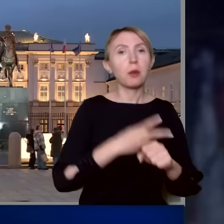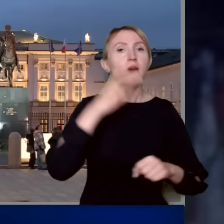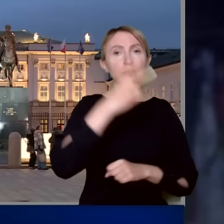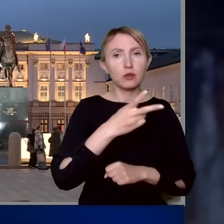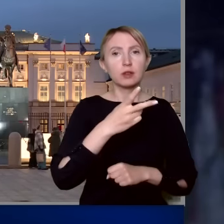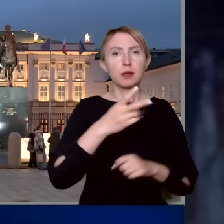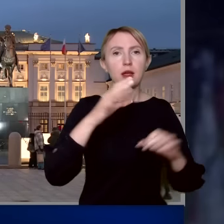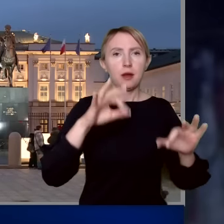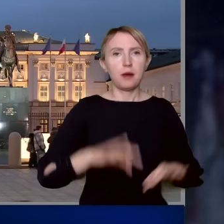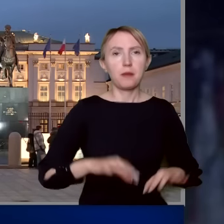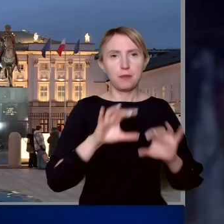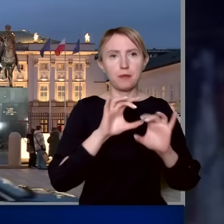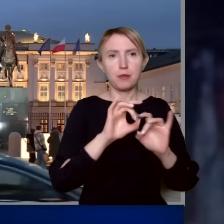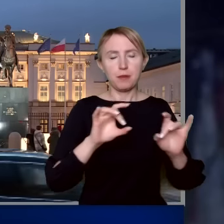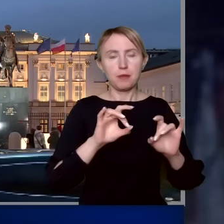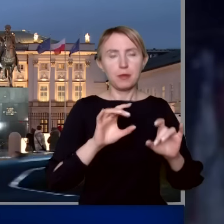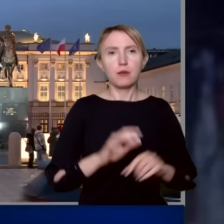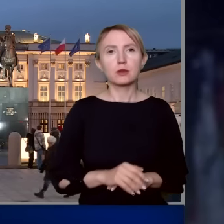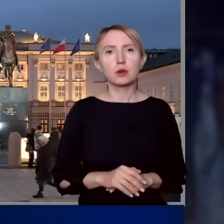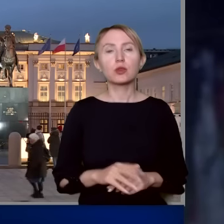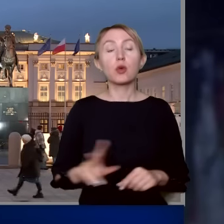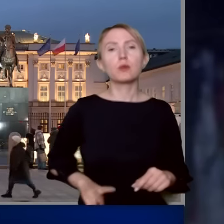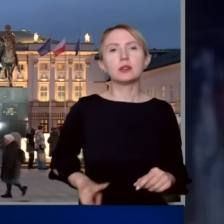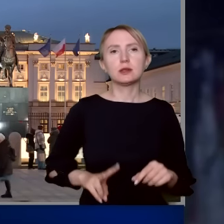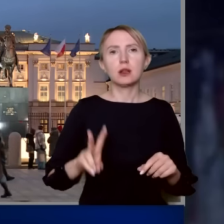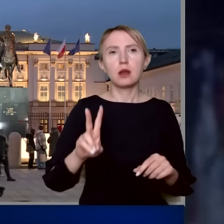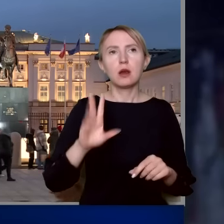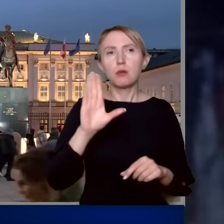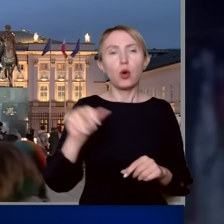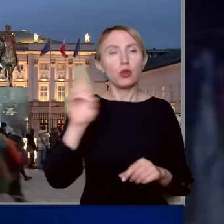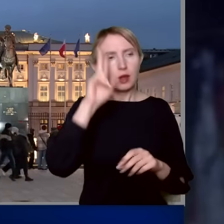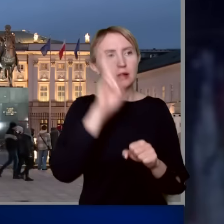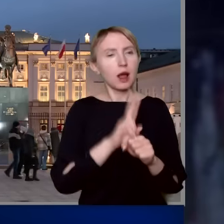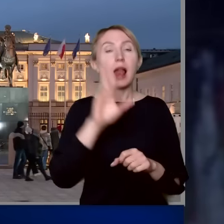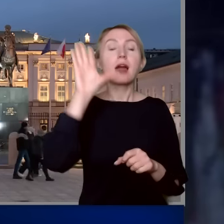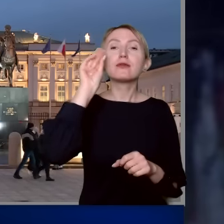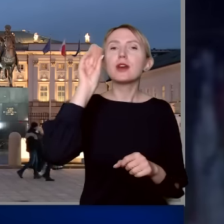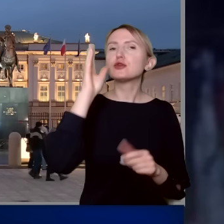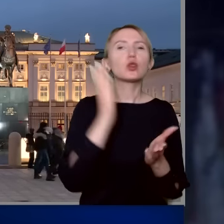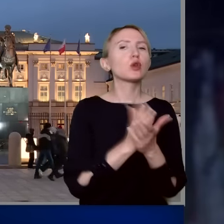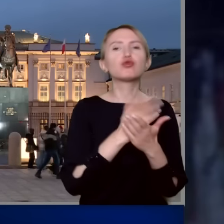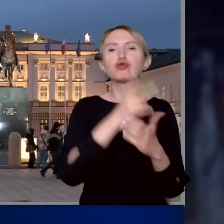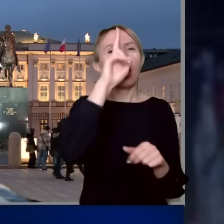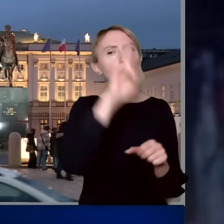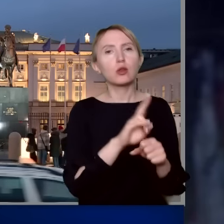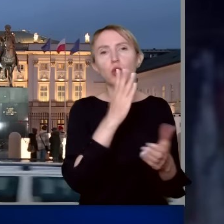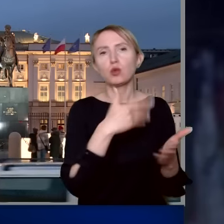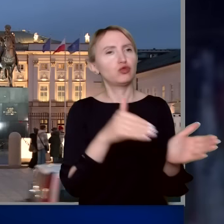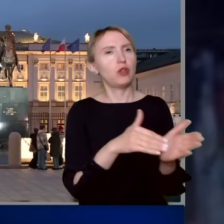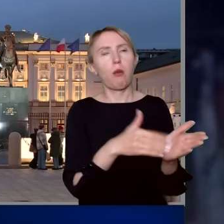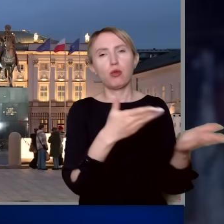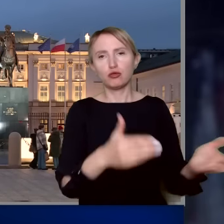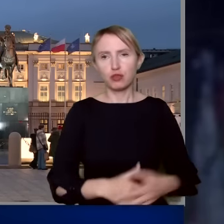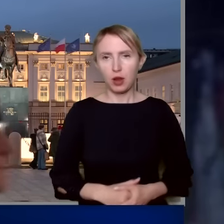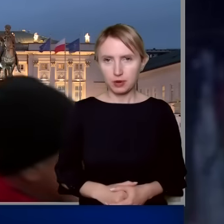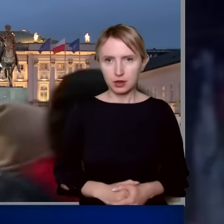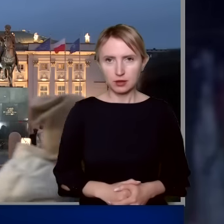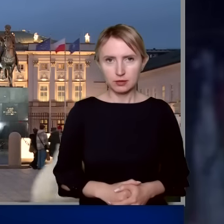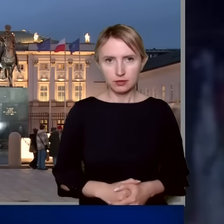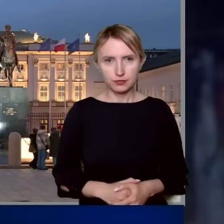awansować swojego człowieka, to wtedy minister Bodnar go uznawał. Ale już wieczorem go przestał uznawać, kiedy przestał mu być potrzebny. Więc przeczą